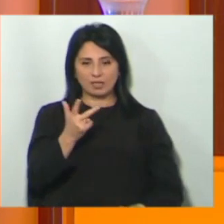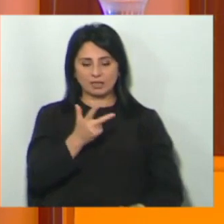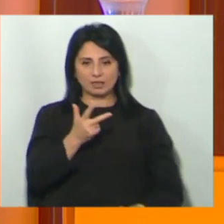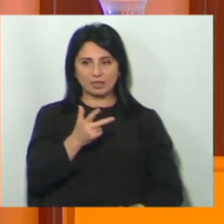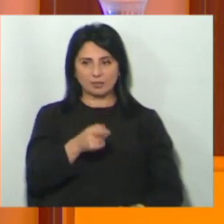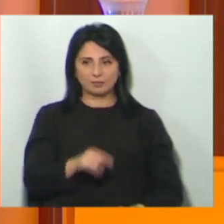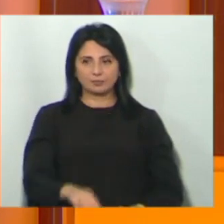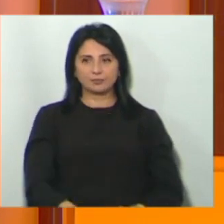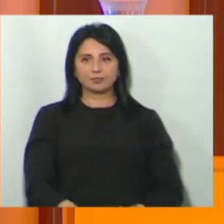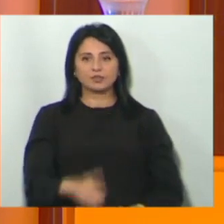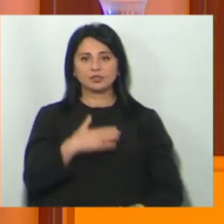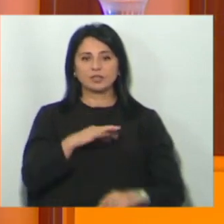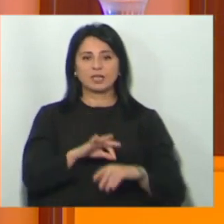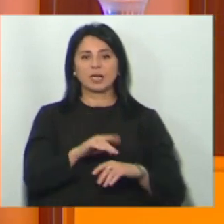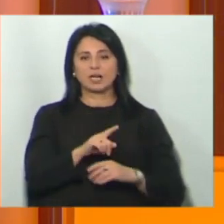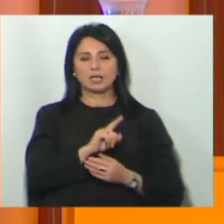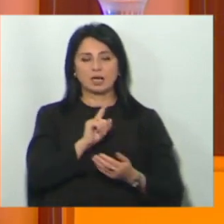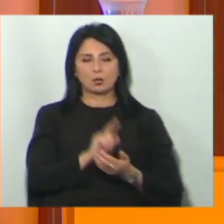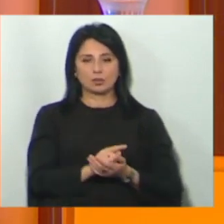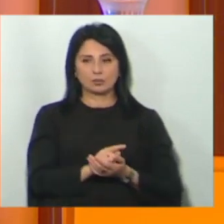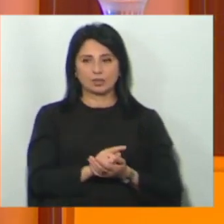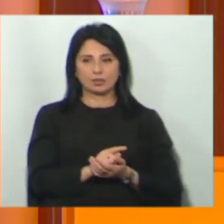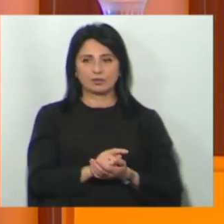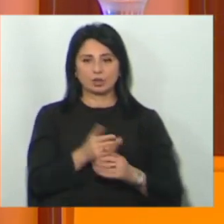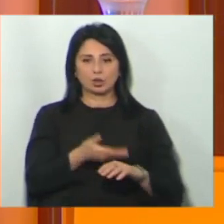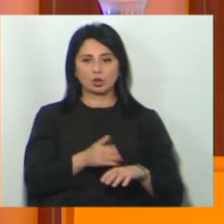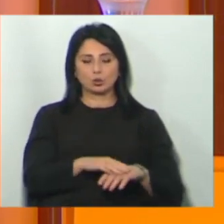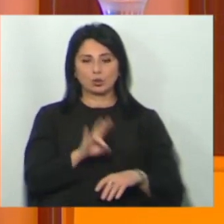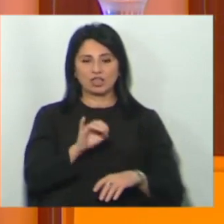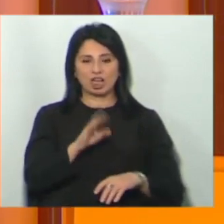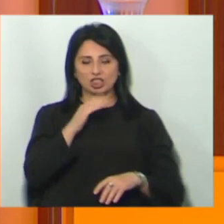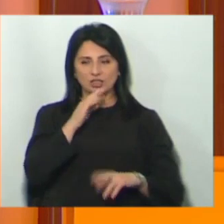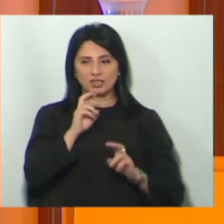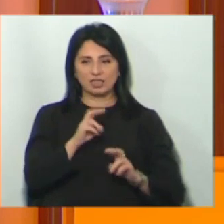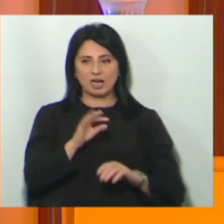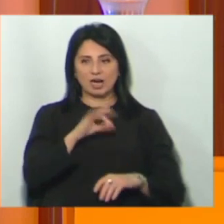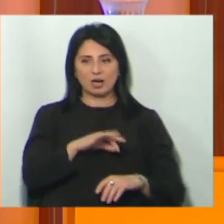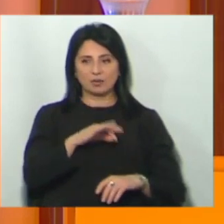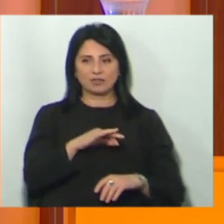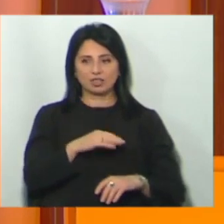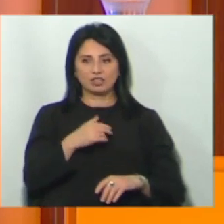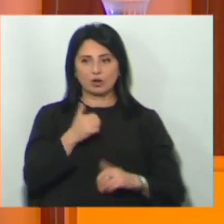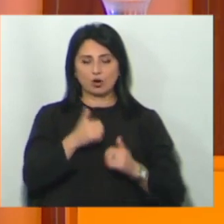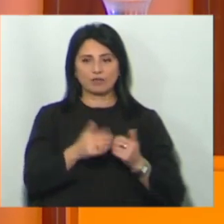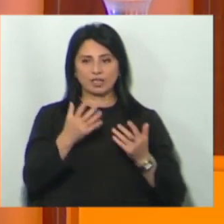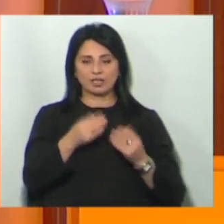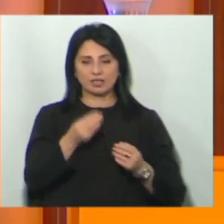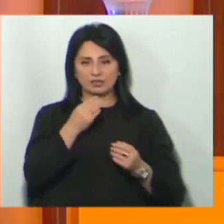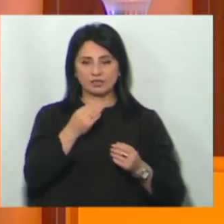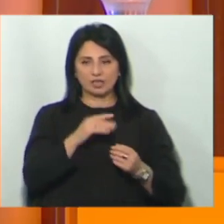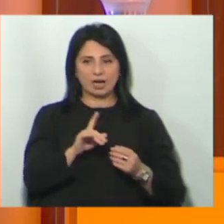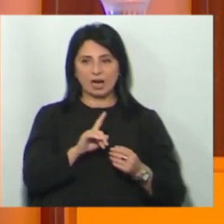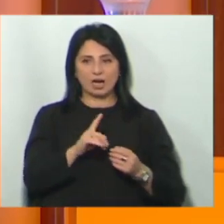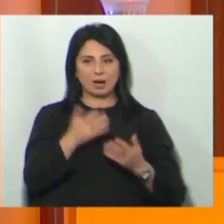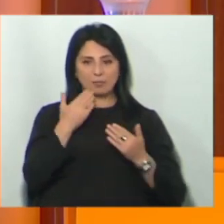3 ცხიმოვანი მჟავა. ჩვენი კანისთვის აუცილებელია რთული ნახშირწყლების გამოყენება ჩვენს ყოველდღიურ რაციონში და